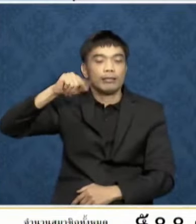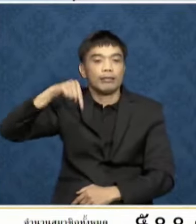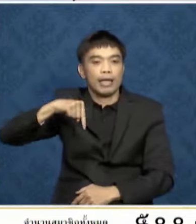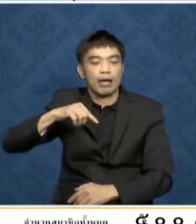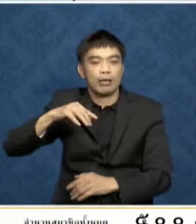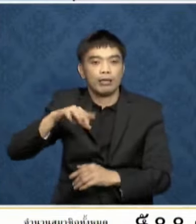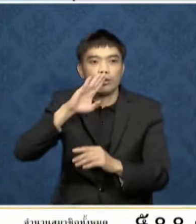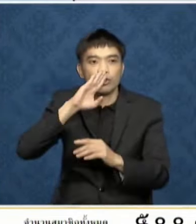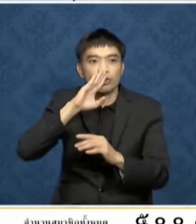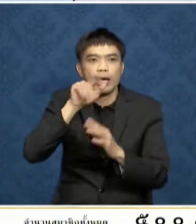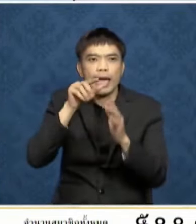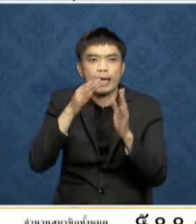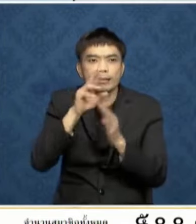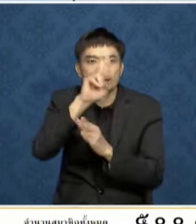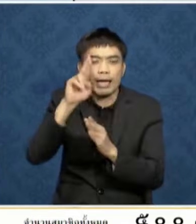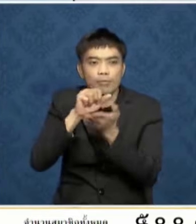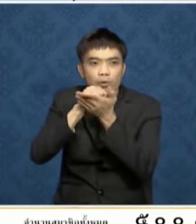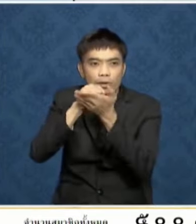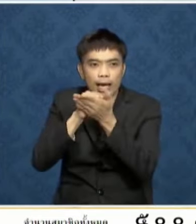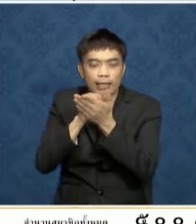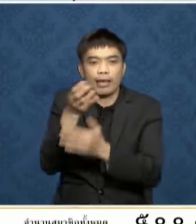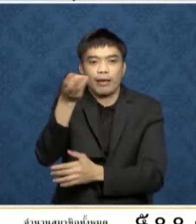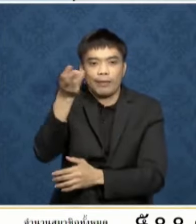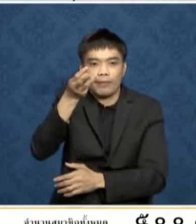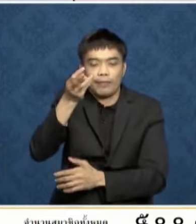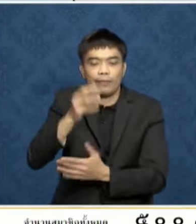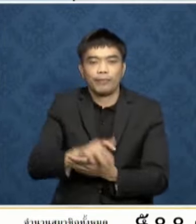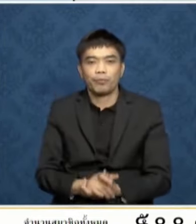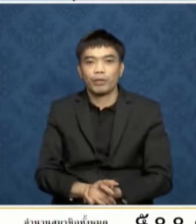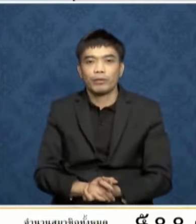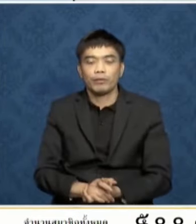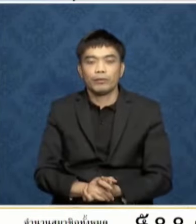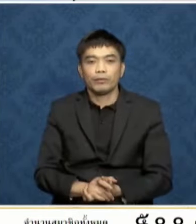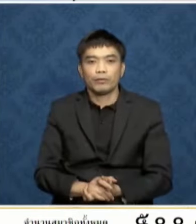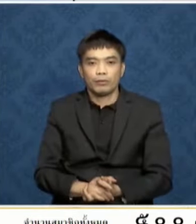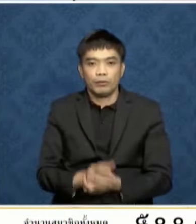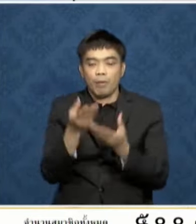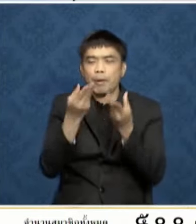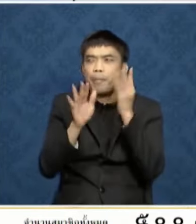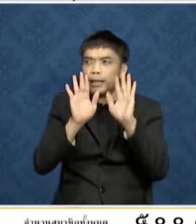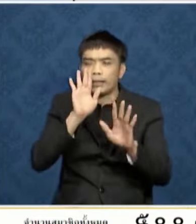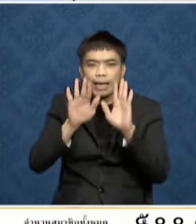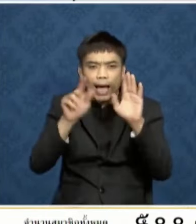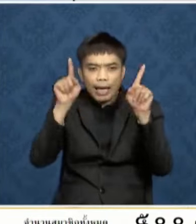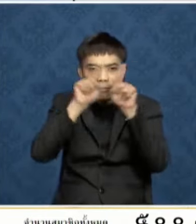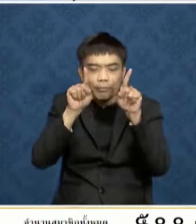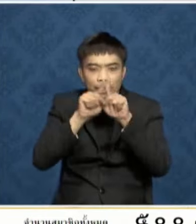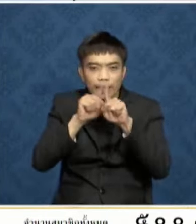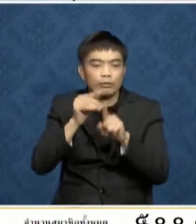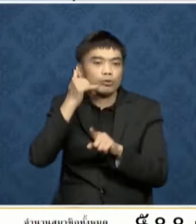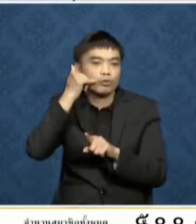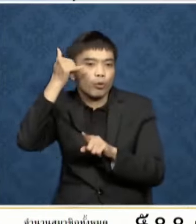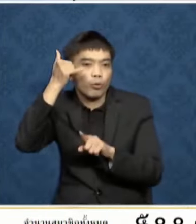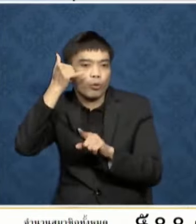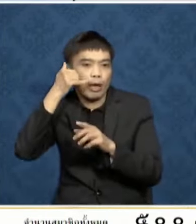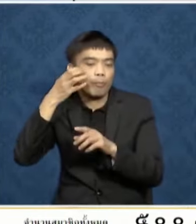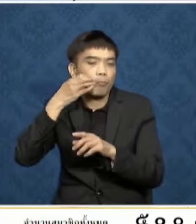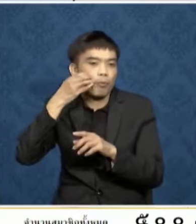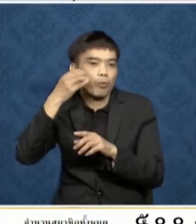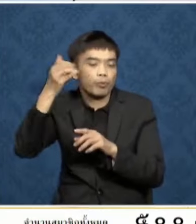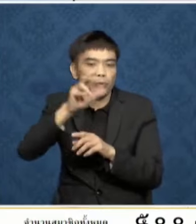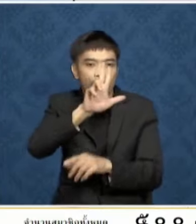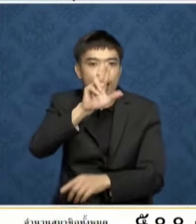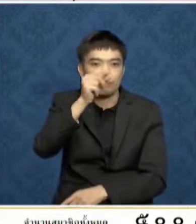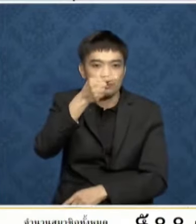เพียง 4Mbps ต่อหน่วยเทานั้นถ้าเทียบใหเหภาชก็คือความเร็วระดบ 3G ที่ใช้โทรคยกัได้ ส่งเสียงได